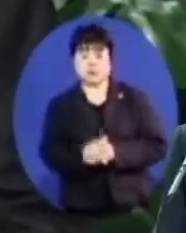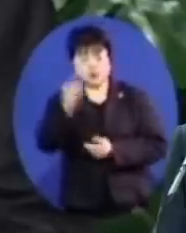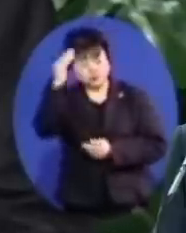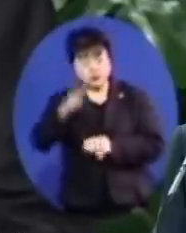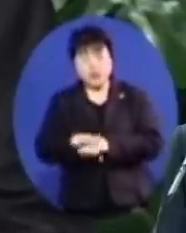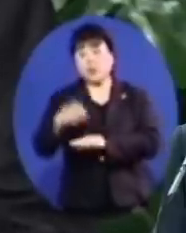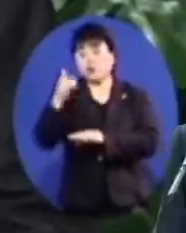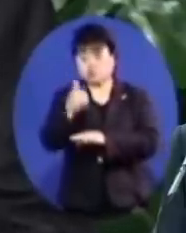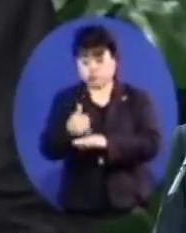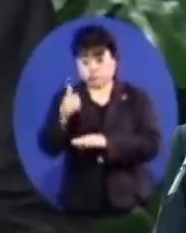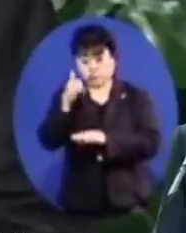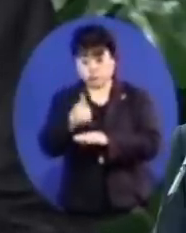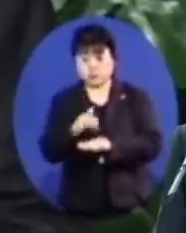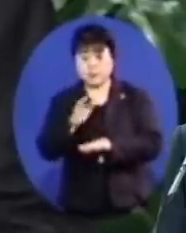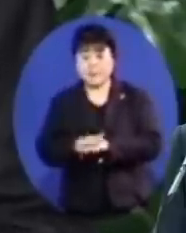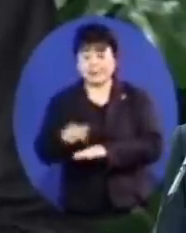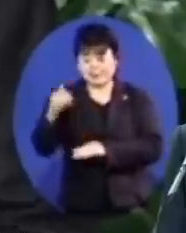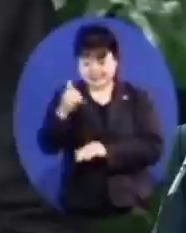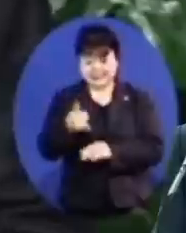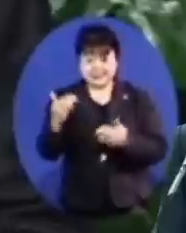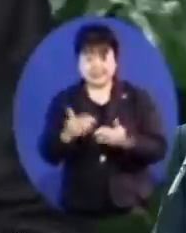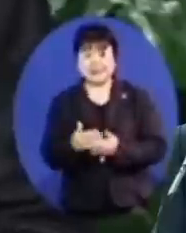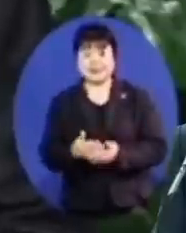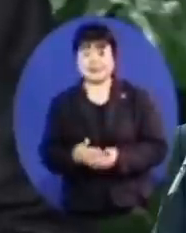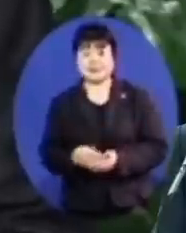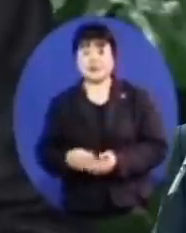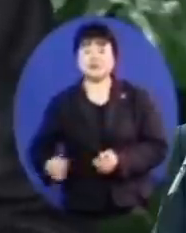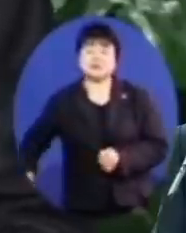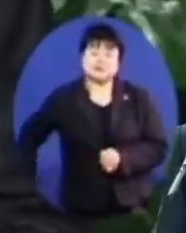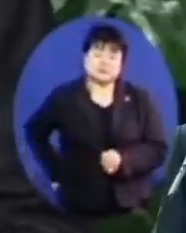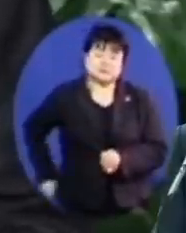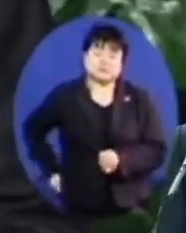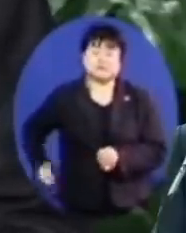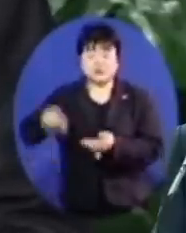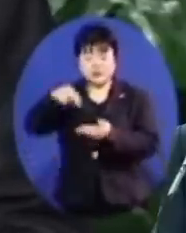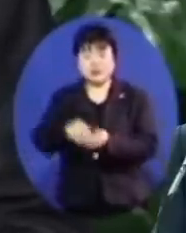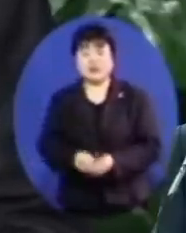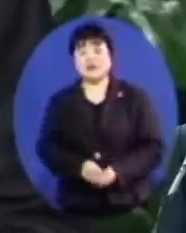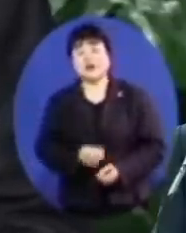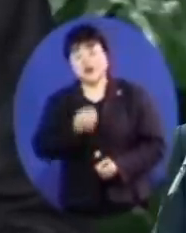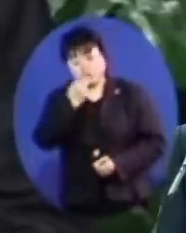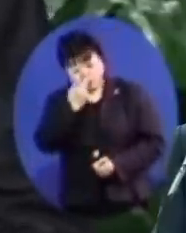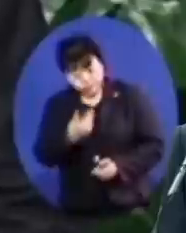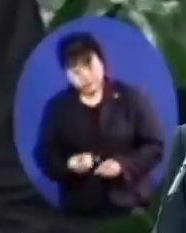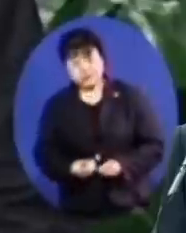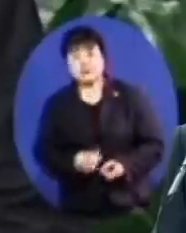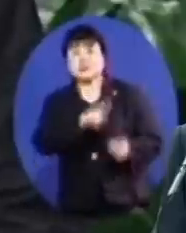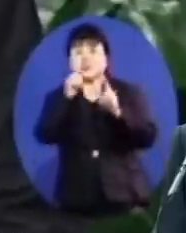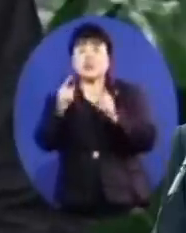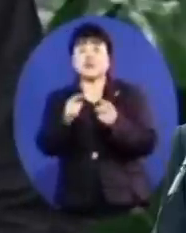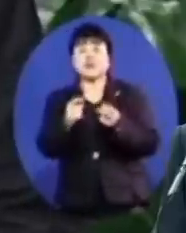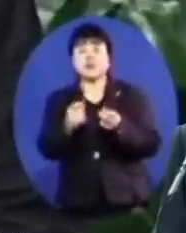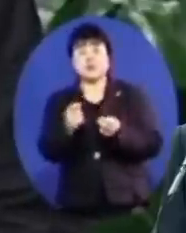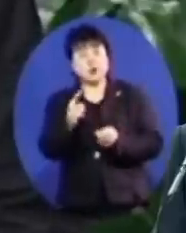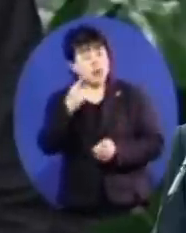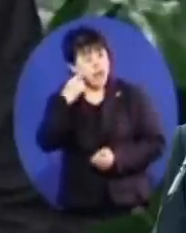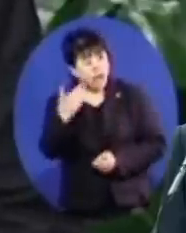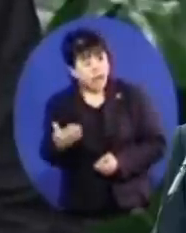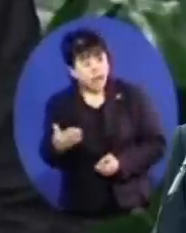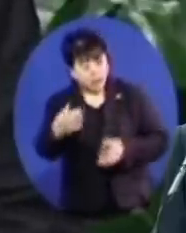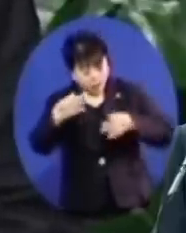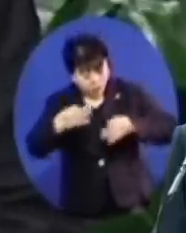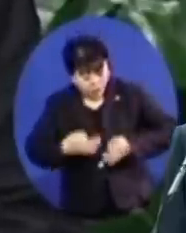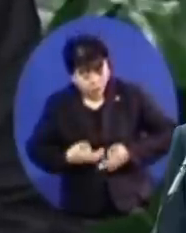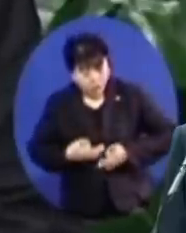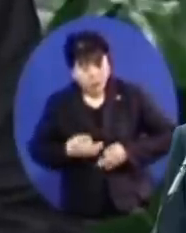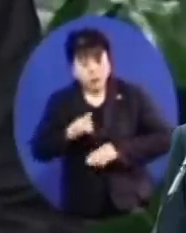농부라도 밭에서 일하다가 허리를 툭툭 치고 일어나서 휴 사는 게 뭐냐 그러면 벌써